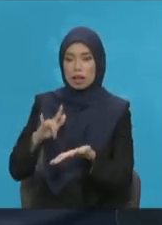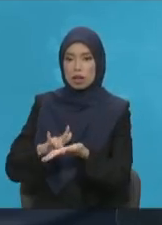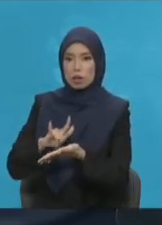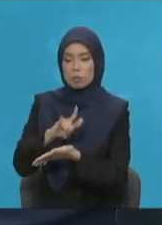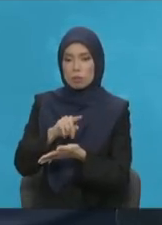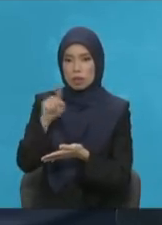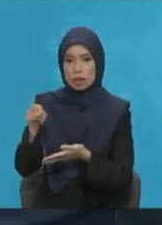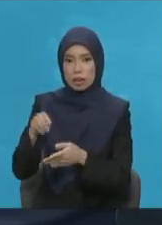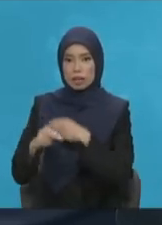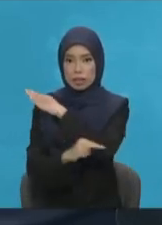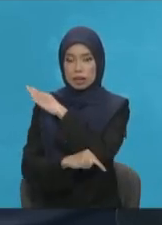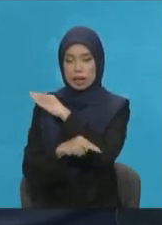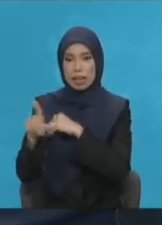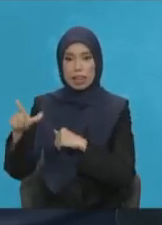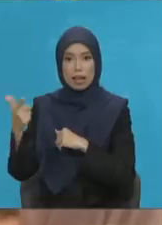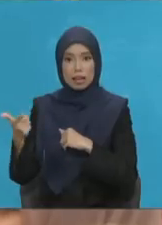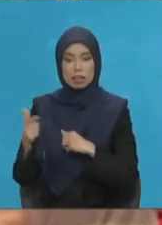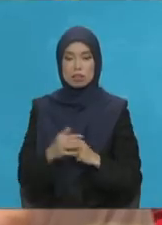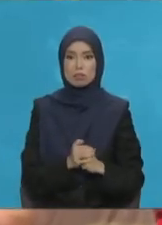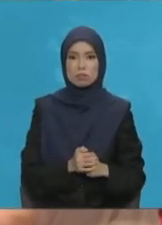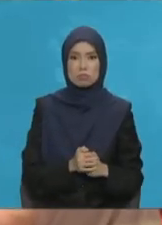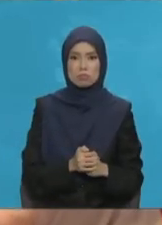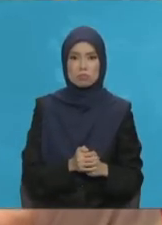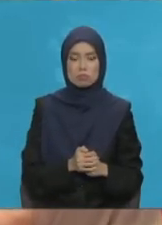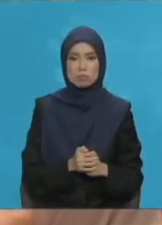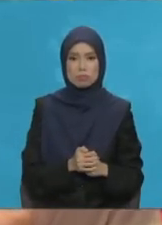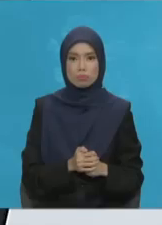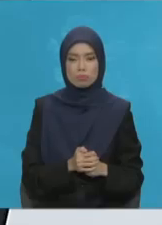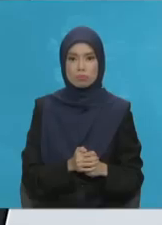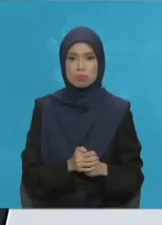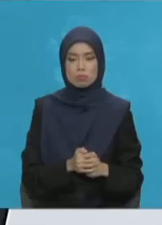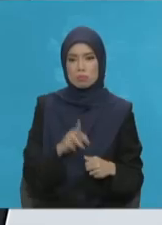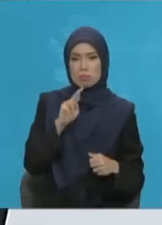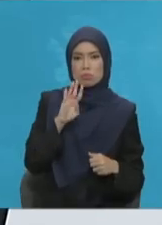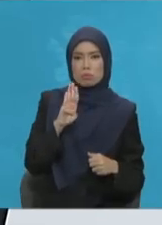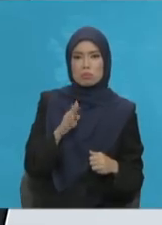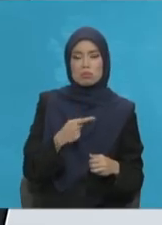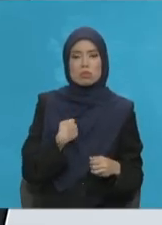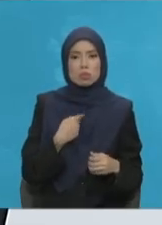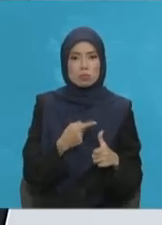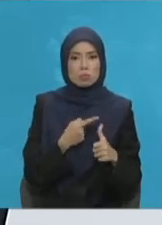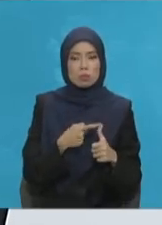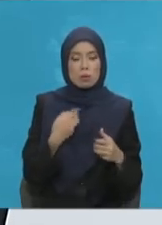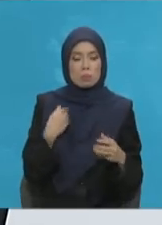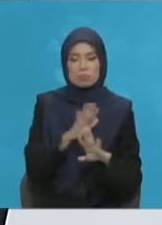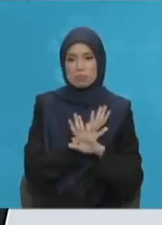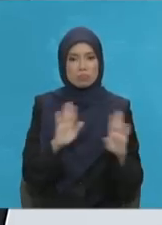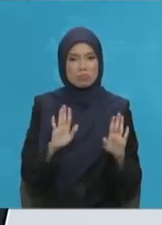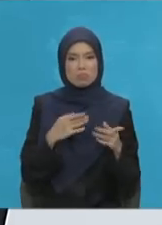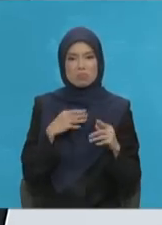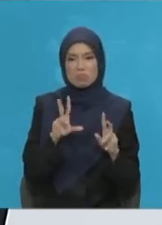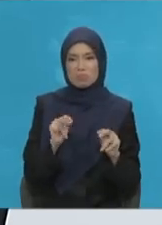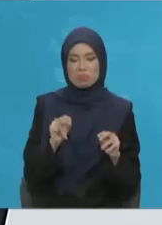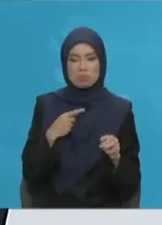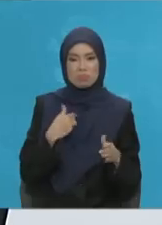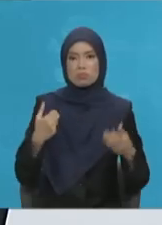berkenaan pada mulanya Arbi menolak Tapi tidak dapat menerima